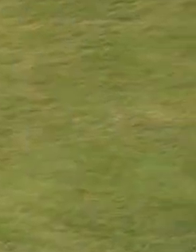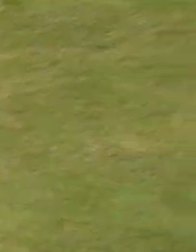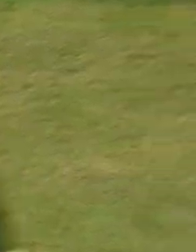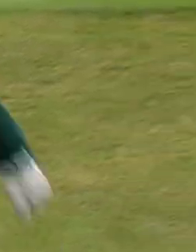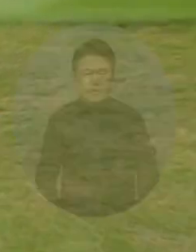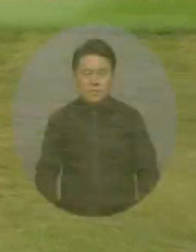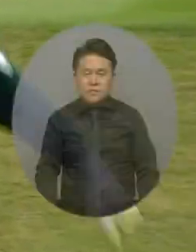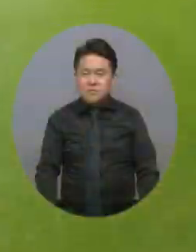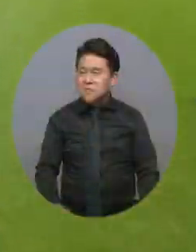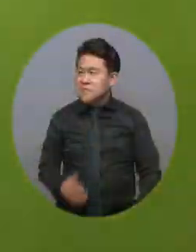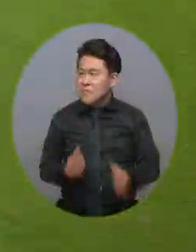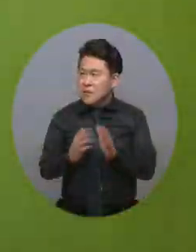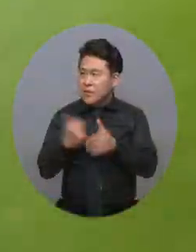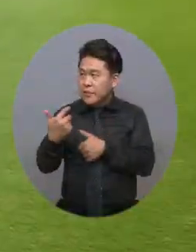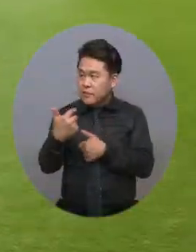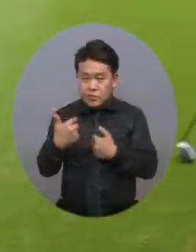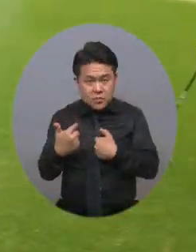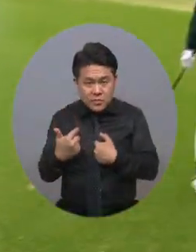원래 카메라야?